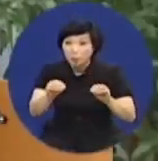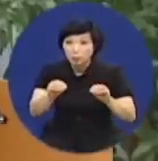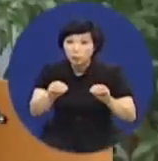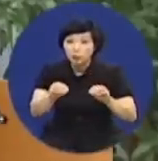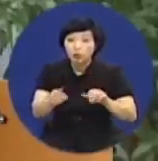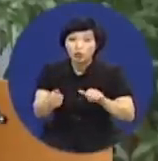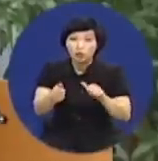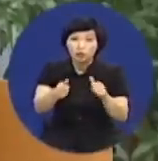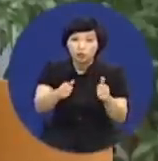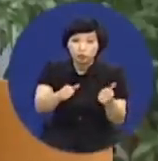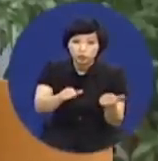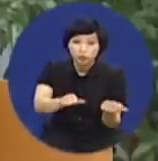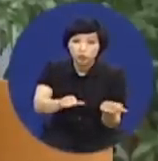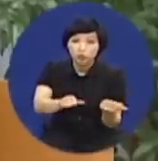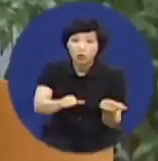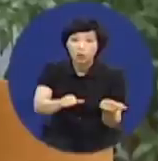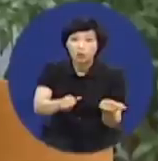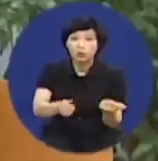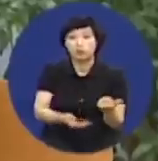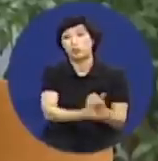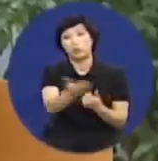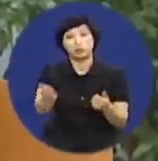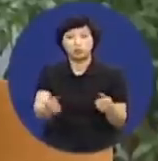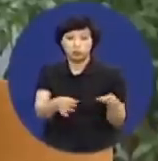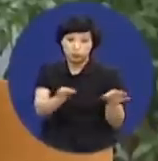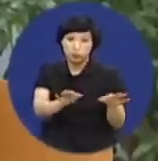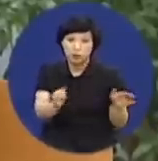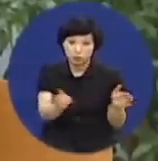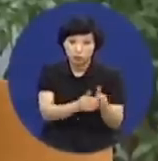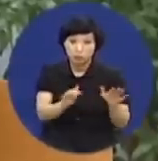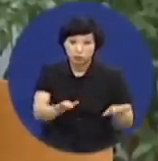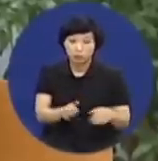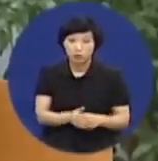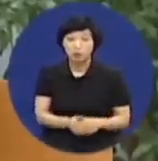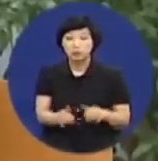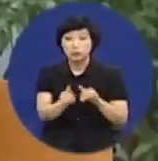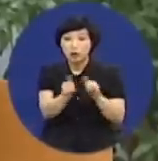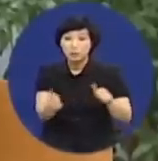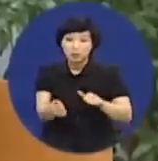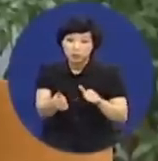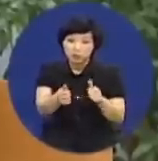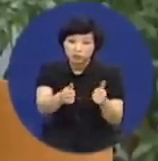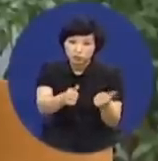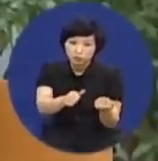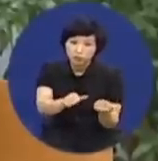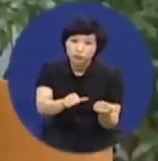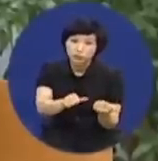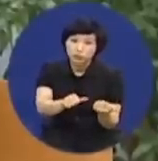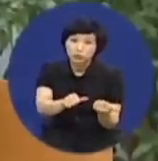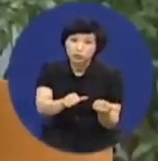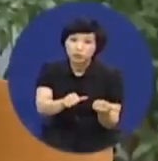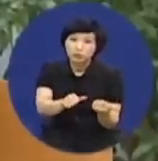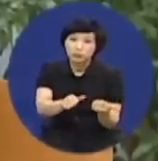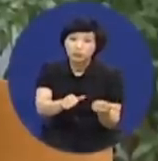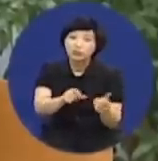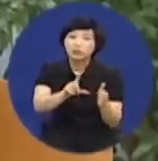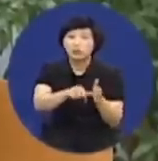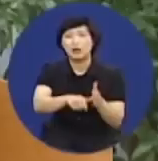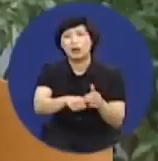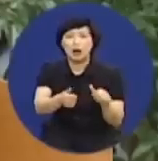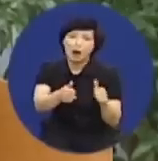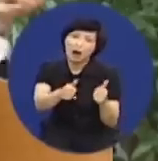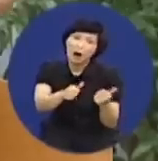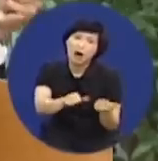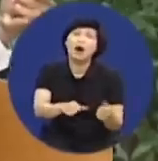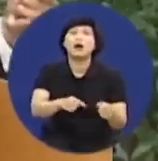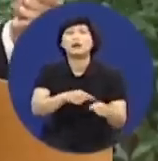て死ぬことは大したことではありませんが、人間が死んでいく道はどうですか？